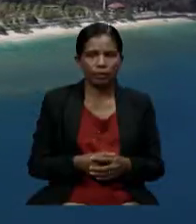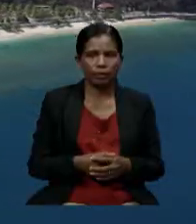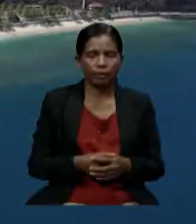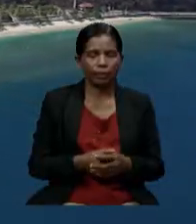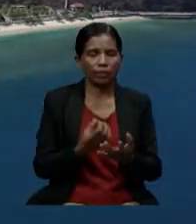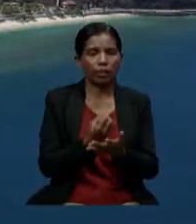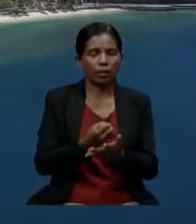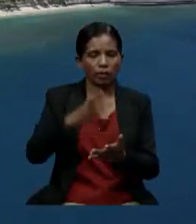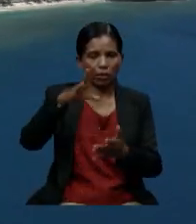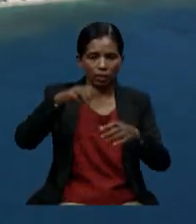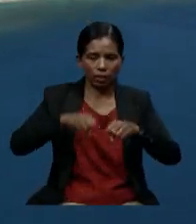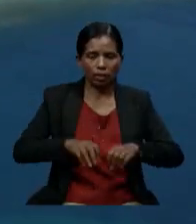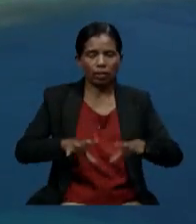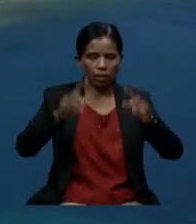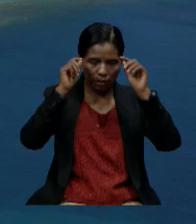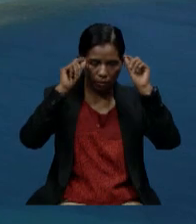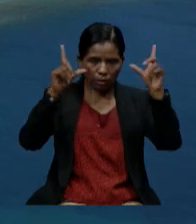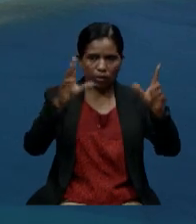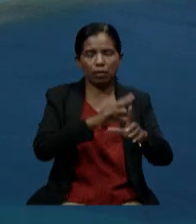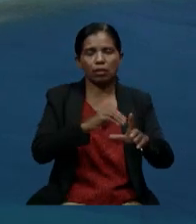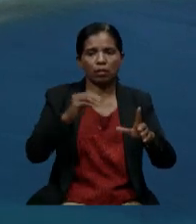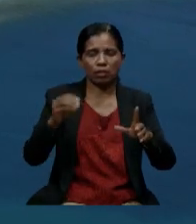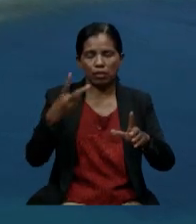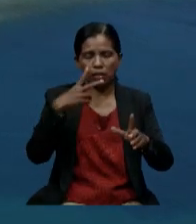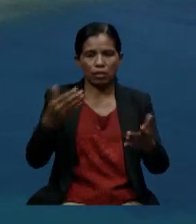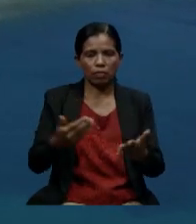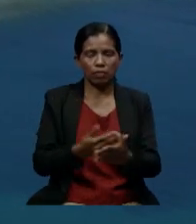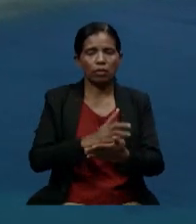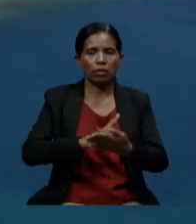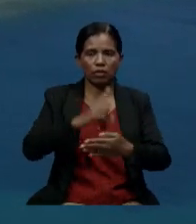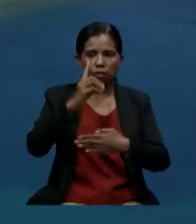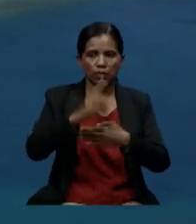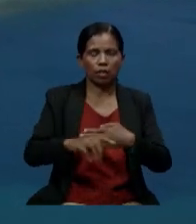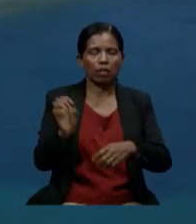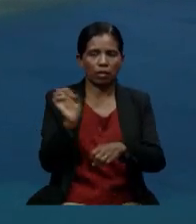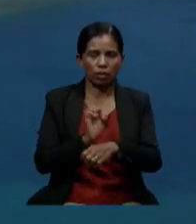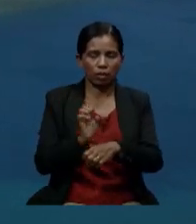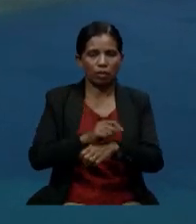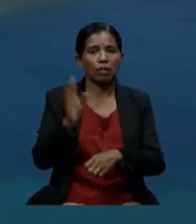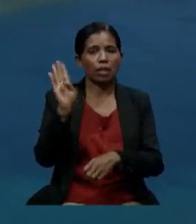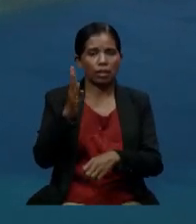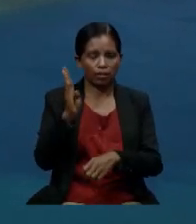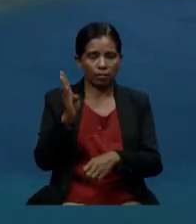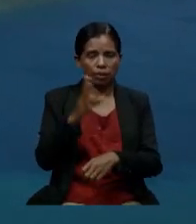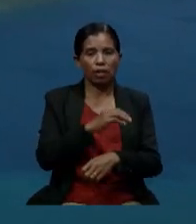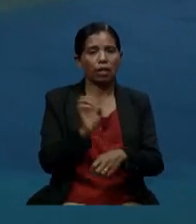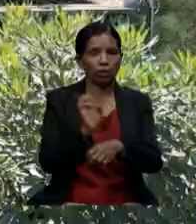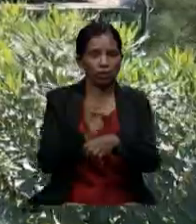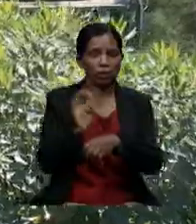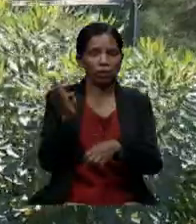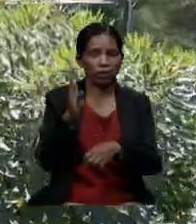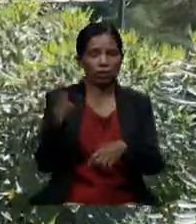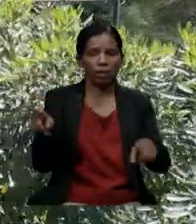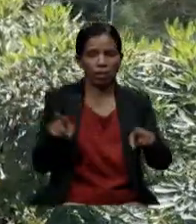Recurso tasi Timor Leste hola parte ba conceito fon desenvolvimento economia azul. Economia azul